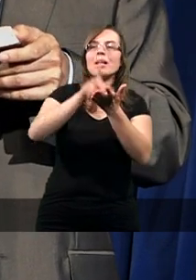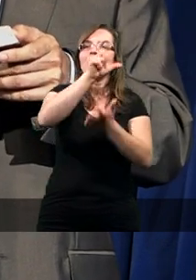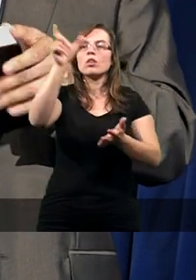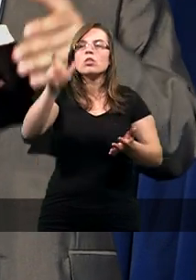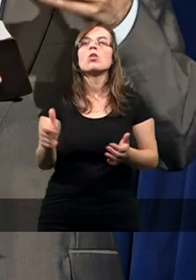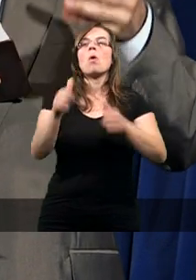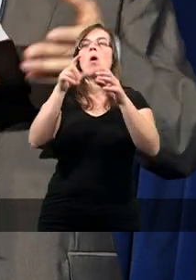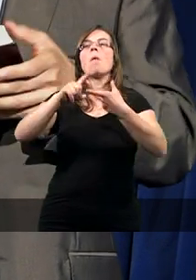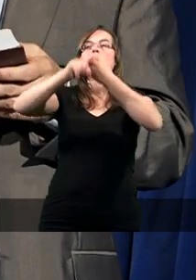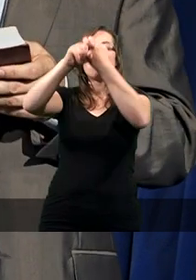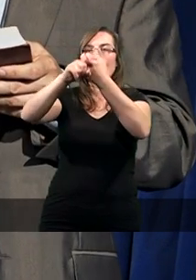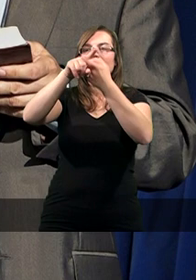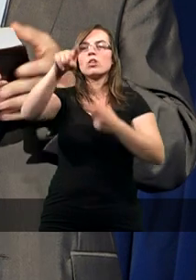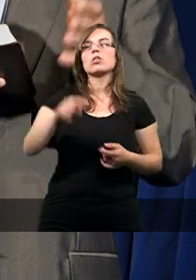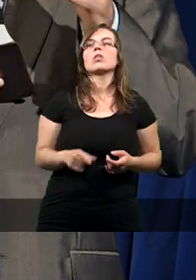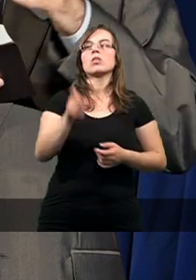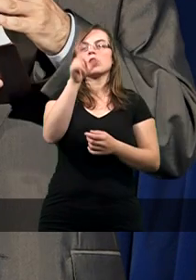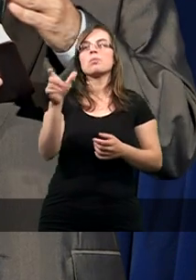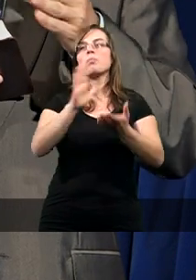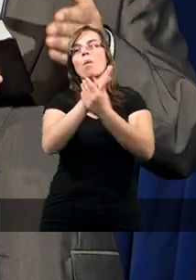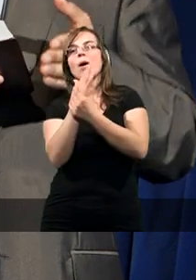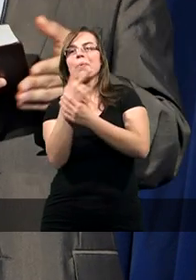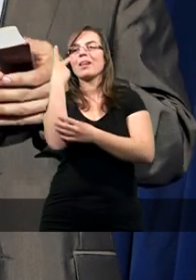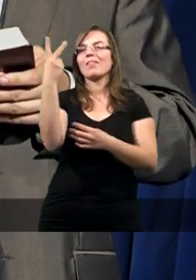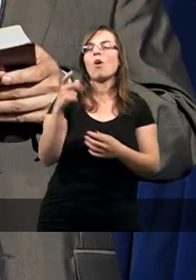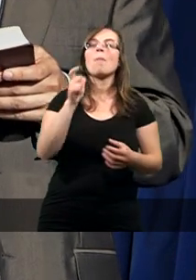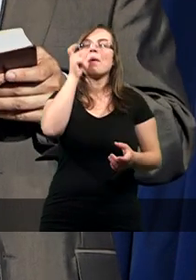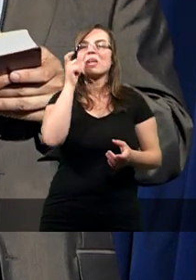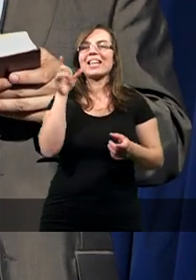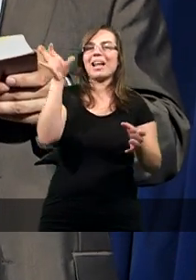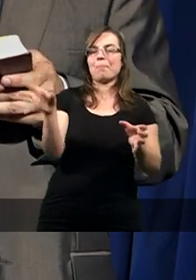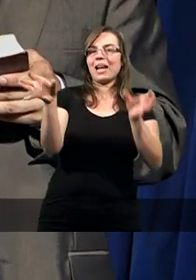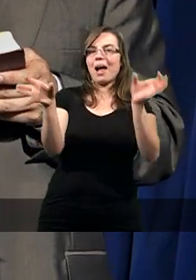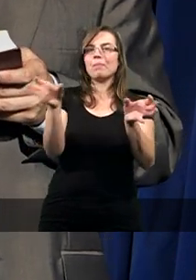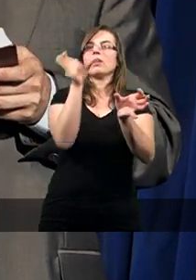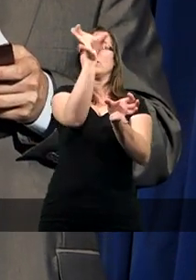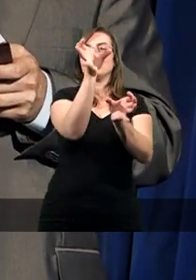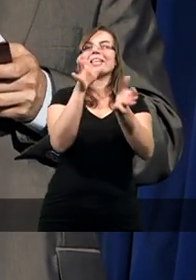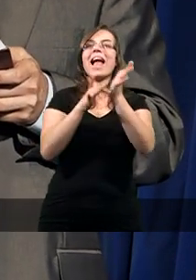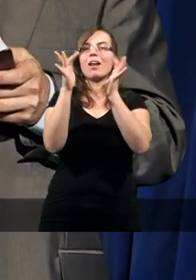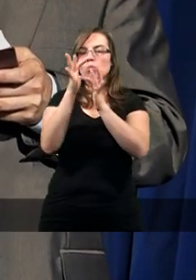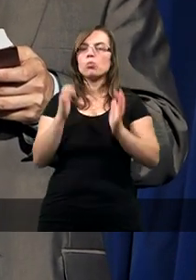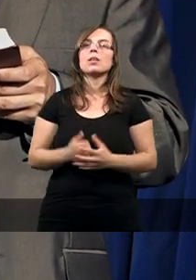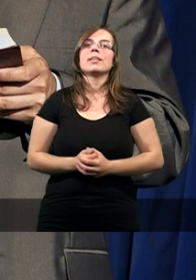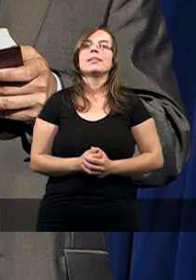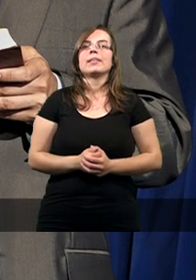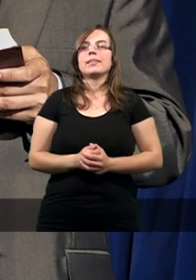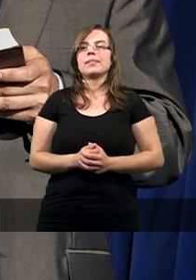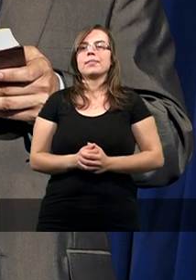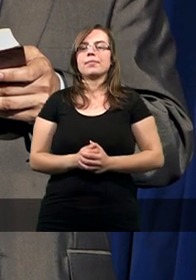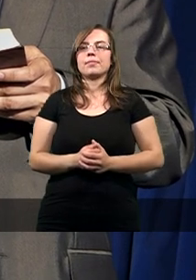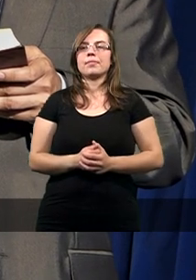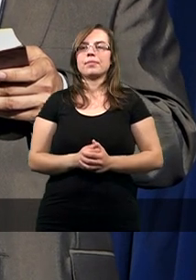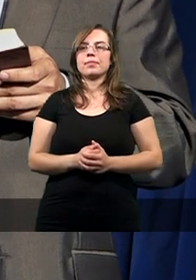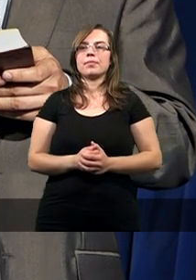krzyżu powieszono Chrystusa pomiędzy dwoma przestępcami. And many of the disciples were standing afar